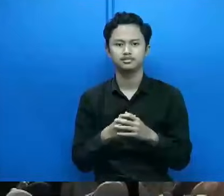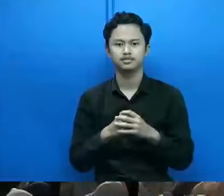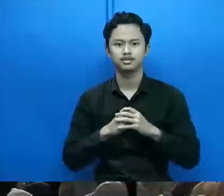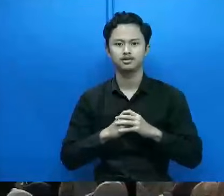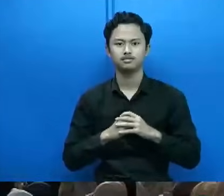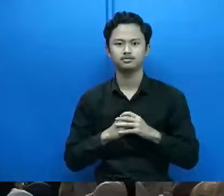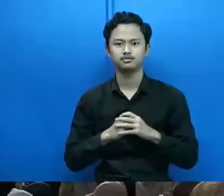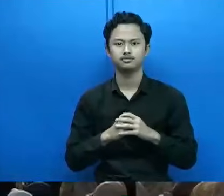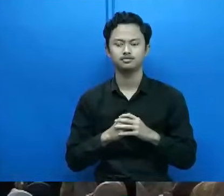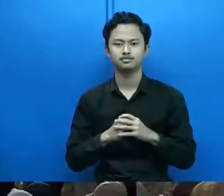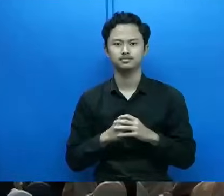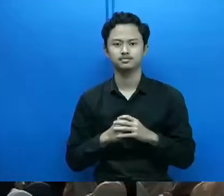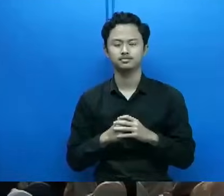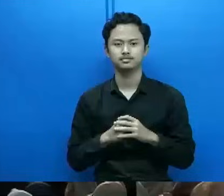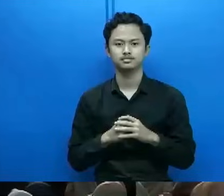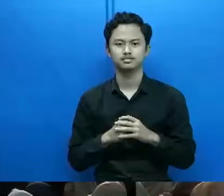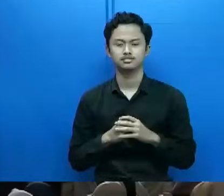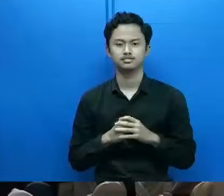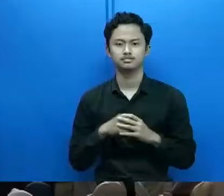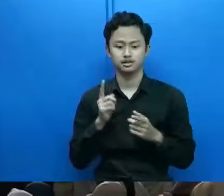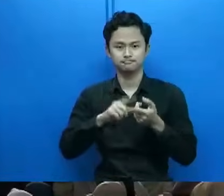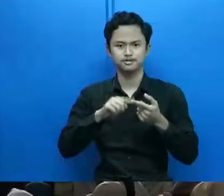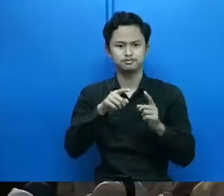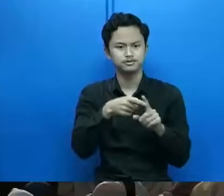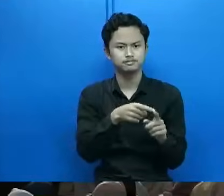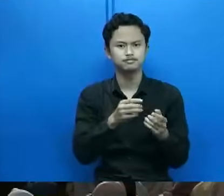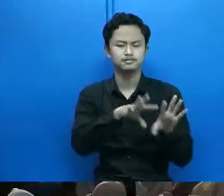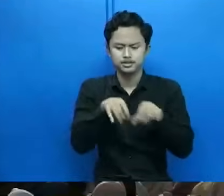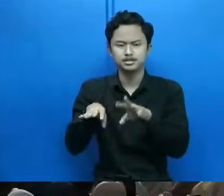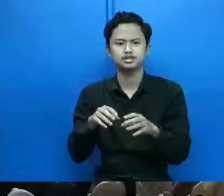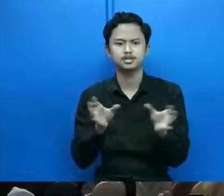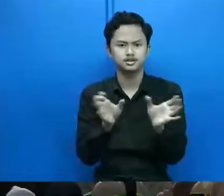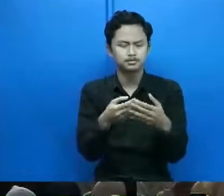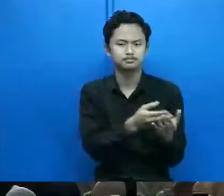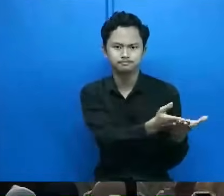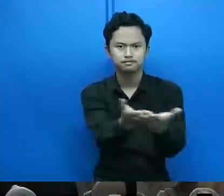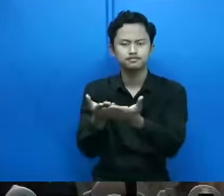kita berjajar bersama, dan juga teman-teman Hijaz Squad Musyawarah, kita bergabung.